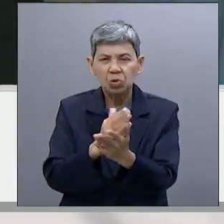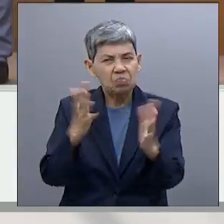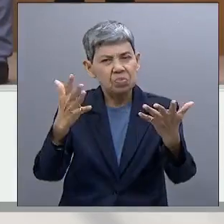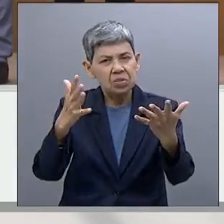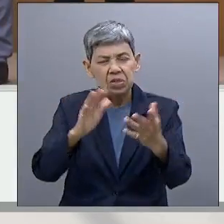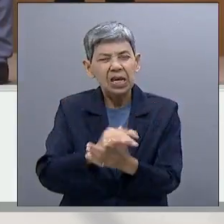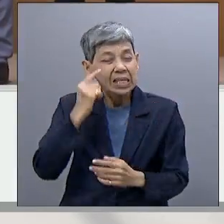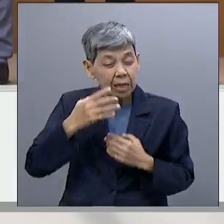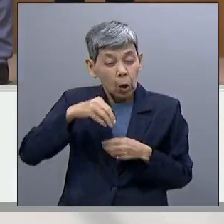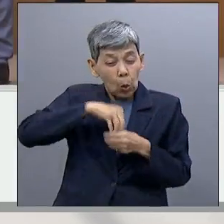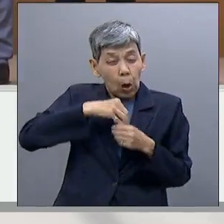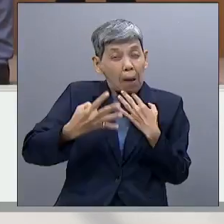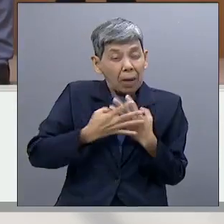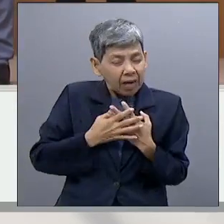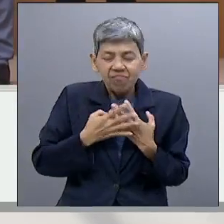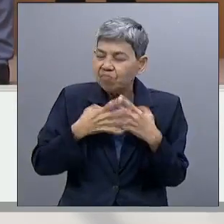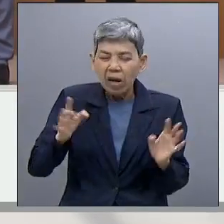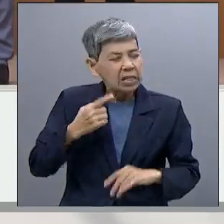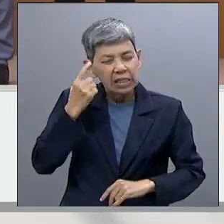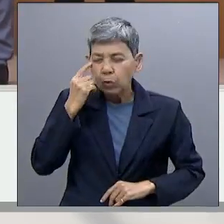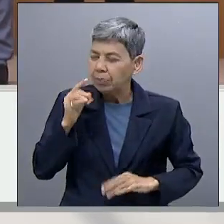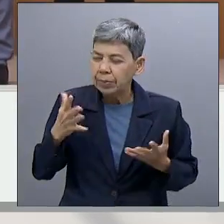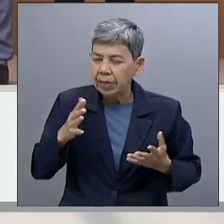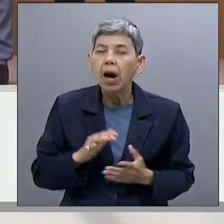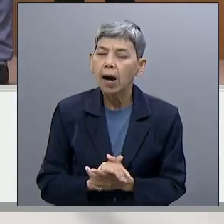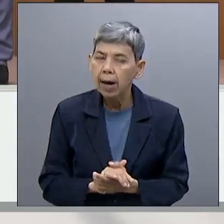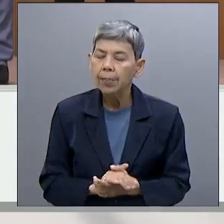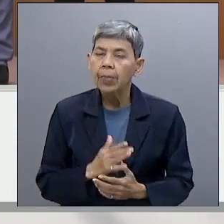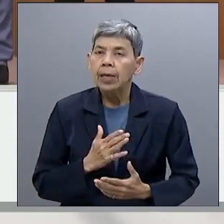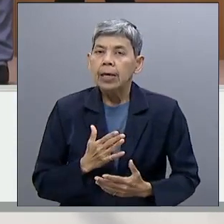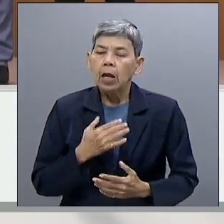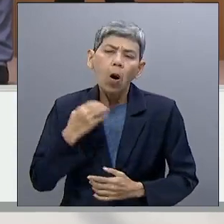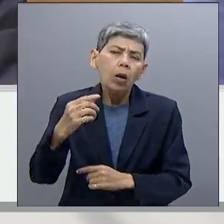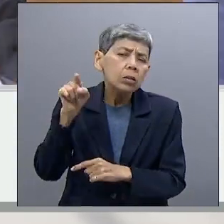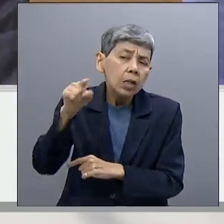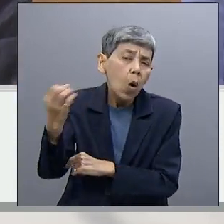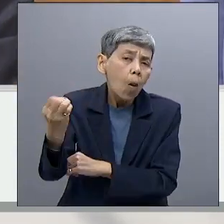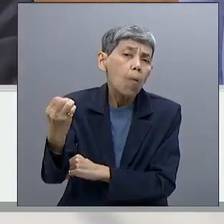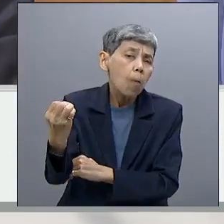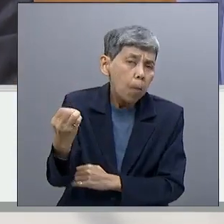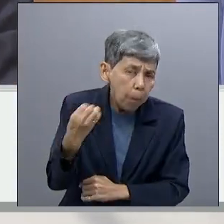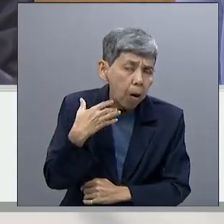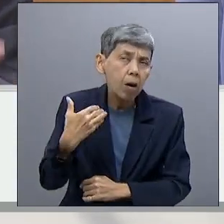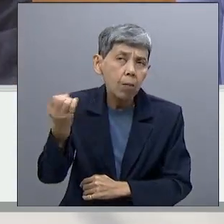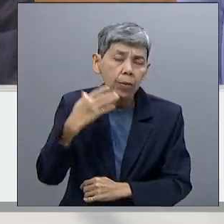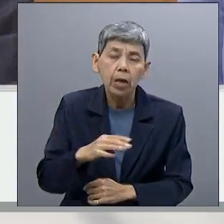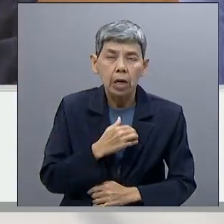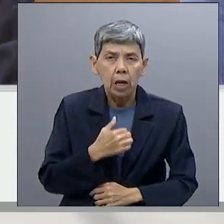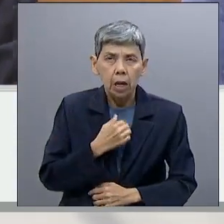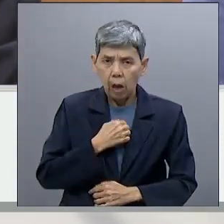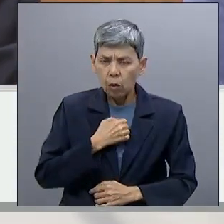ปล่อยตัวอย่างที่ว่านั้นแต่อย่างไรก็ตามเขาก็บอกว่าเท่าที่เข